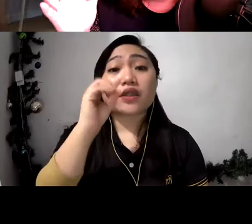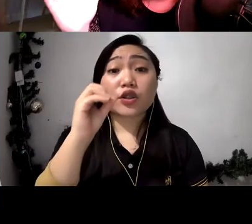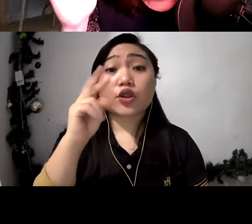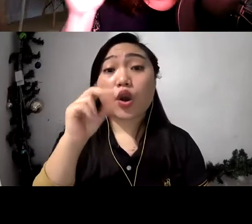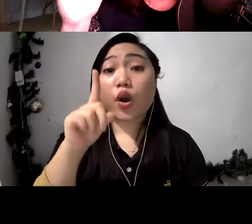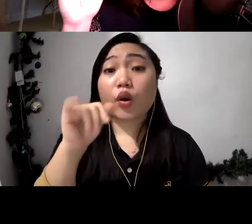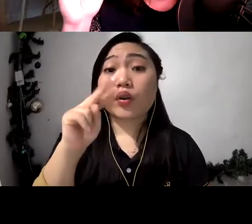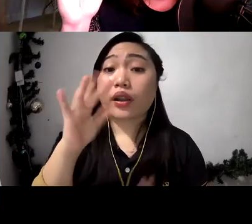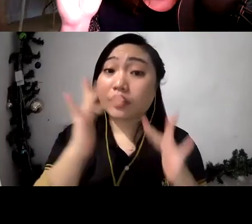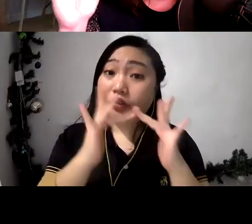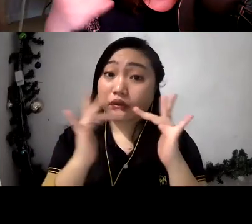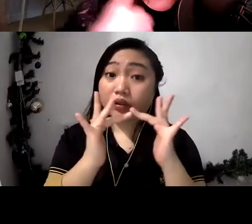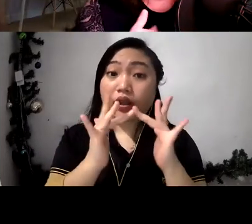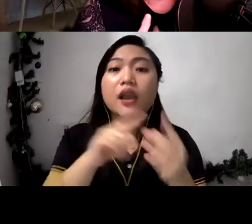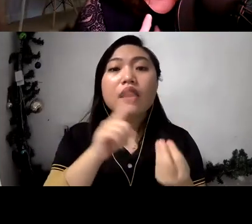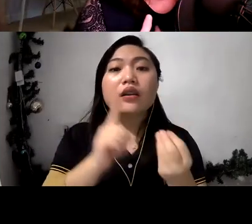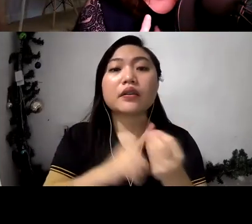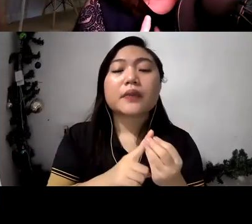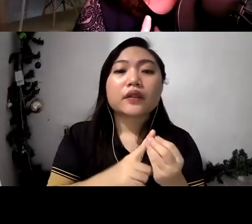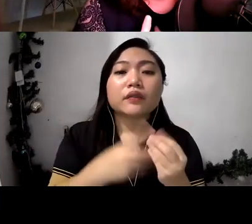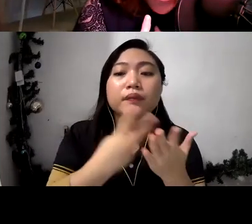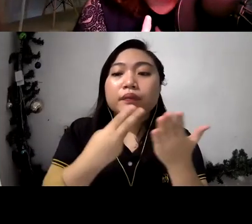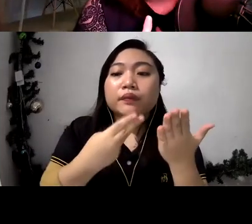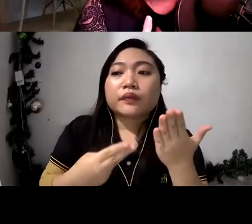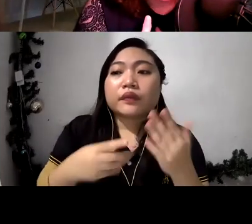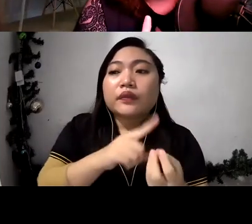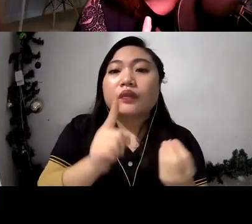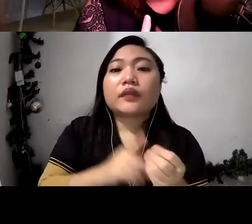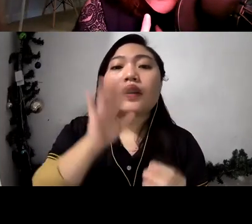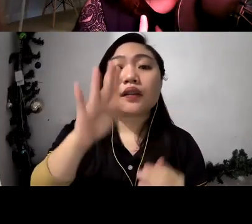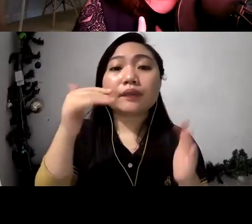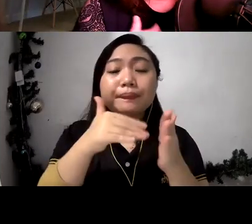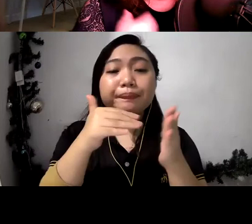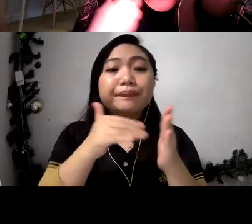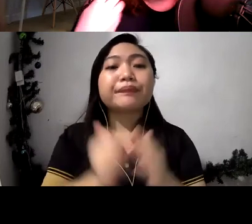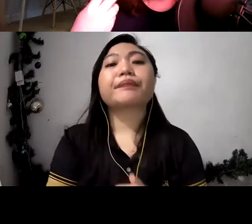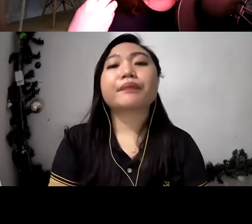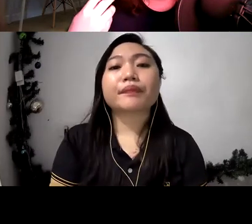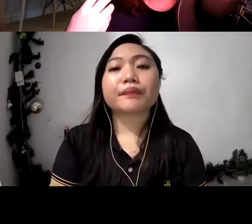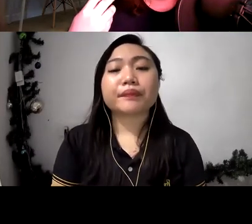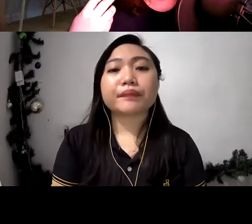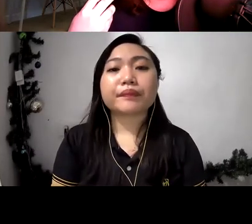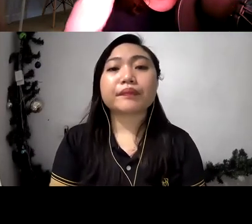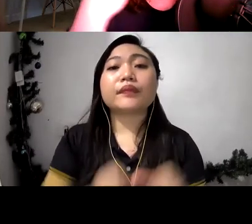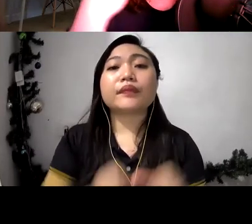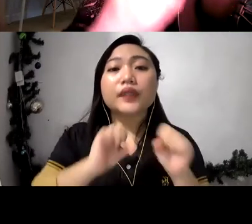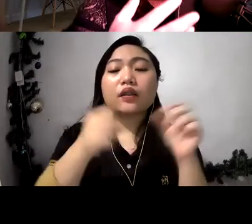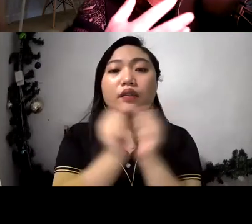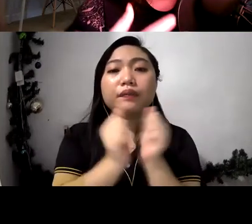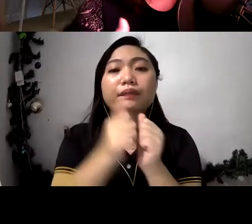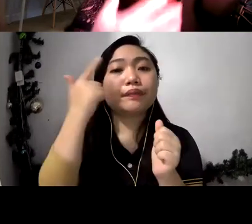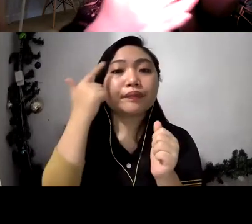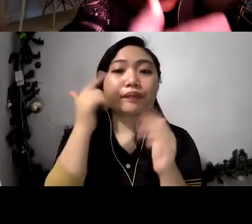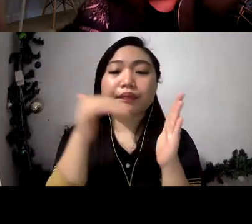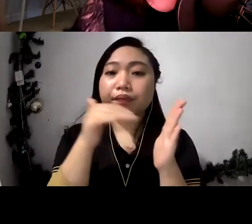mga reference material na relevant sa inyong specific studies para maging bahagi, yung mga gender studies po na